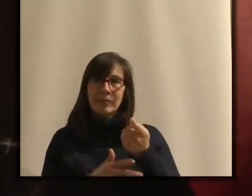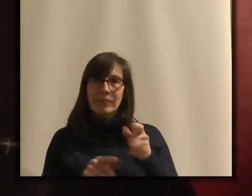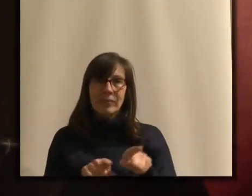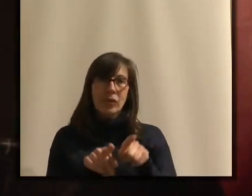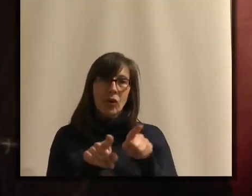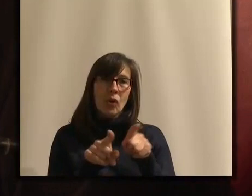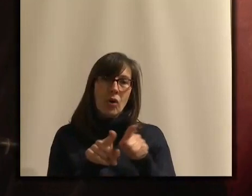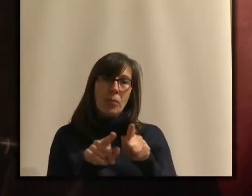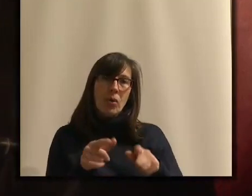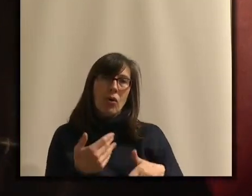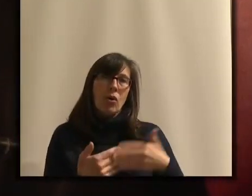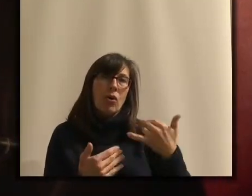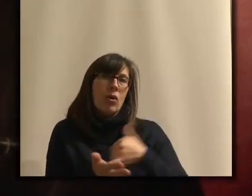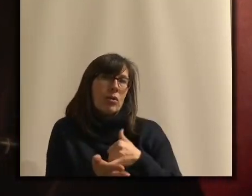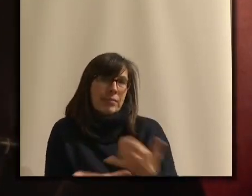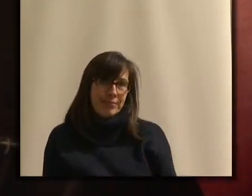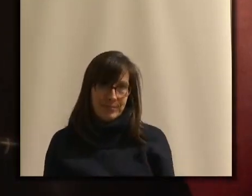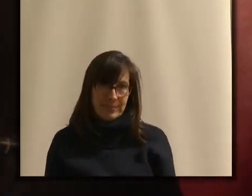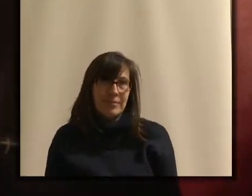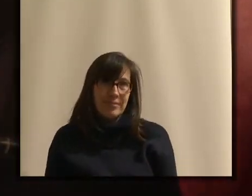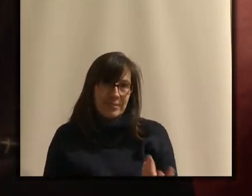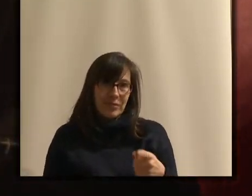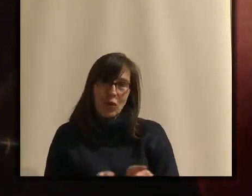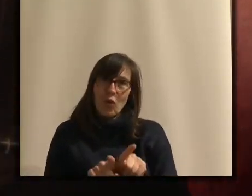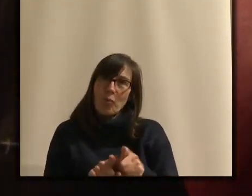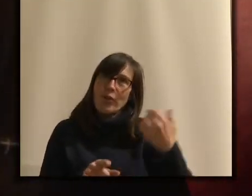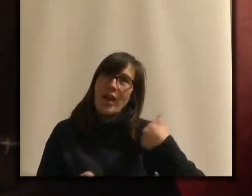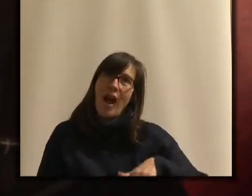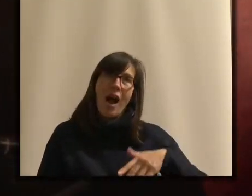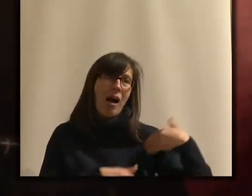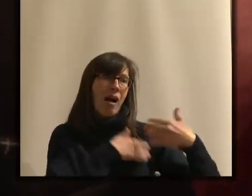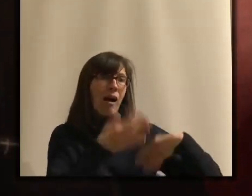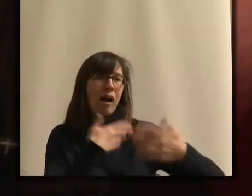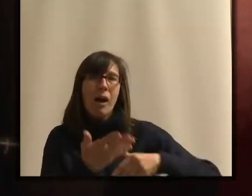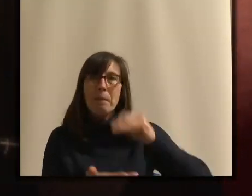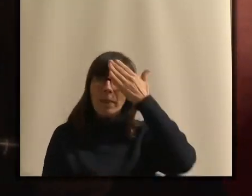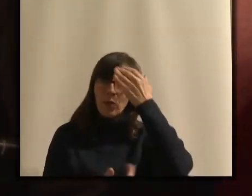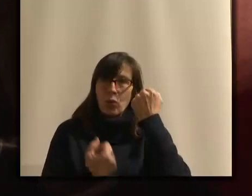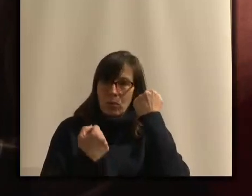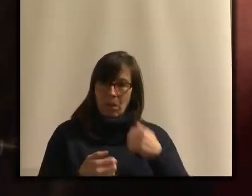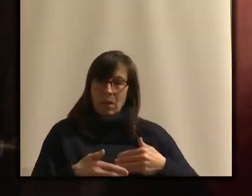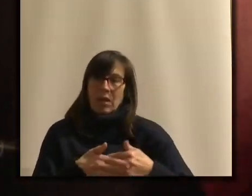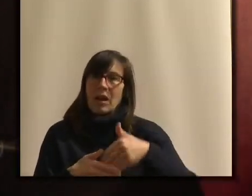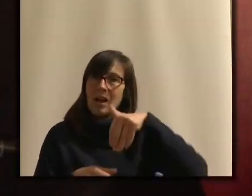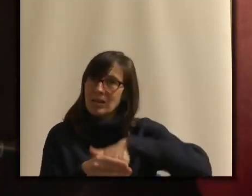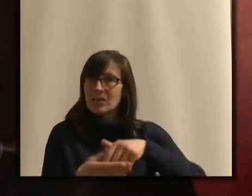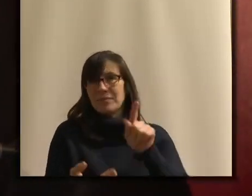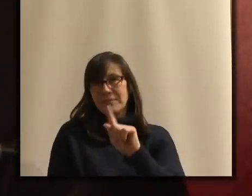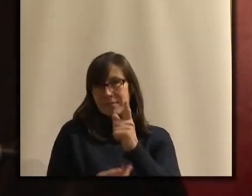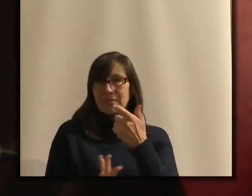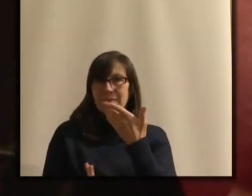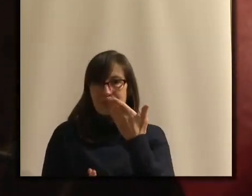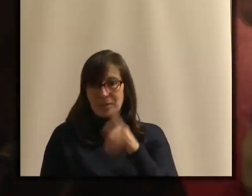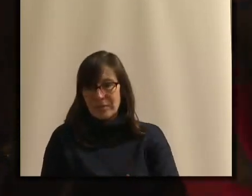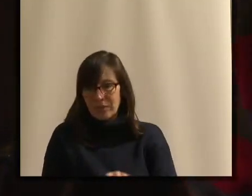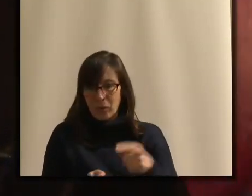setmana de mandat, no? I no pas de mesures que a 3 mesos, diguéssim, hi ha unes eleccions, per tant, de quasi bé un